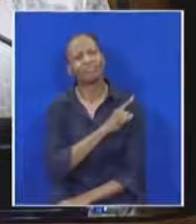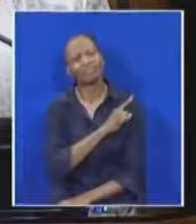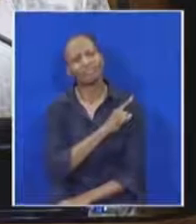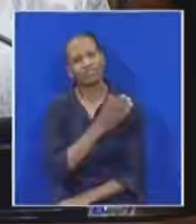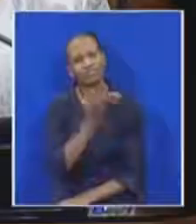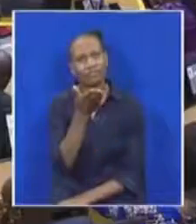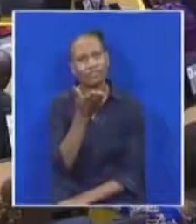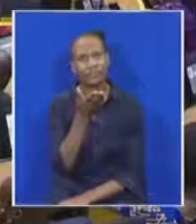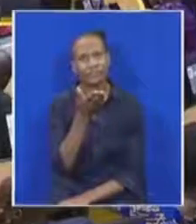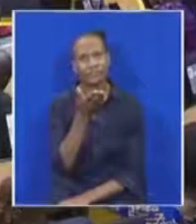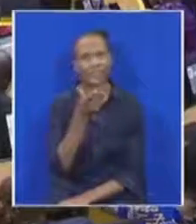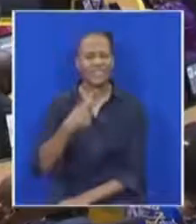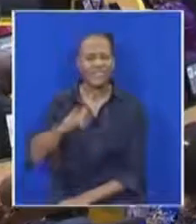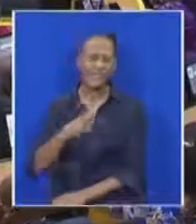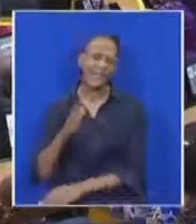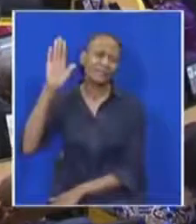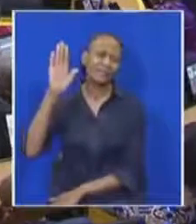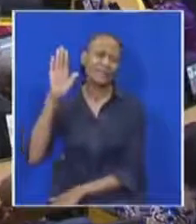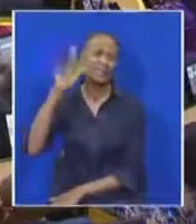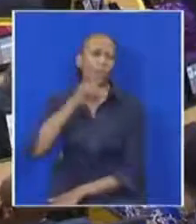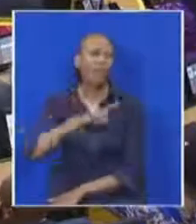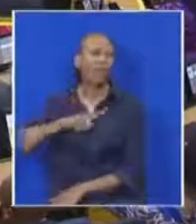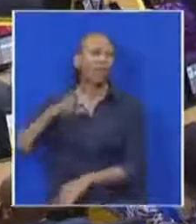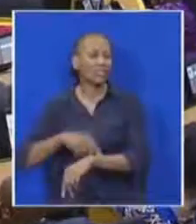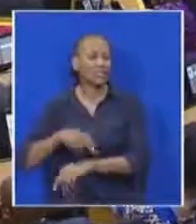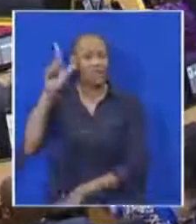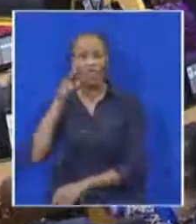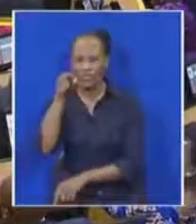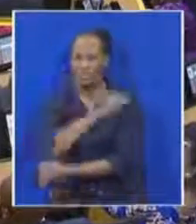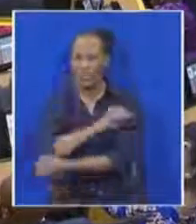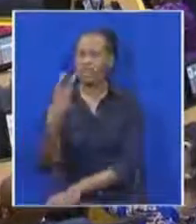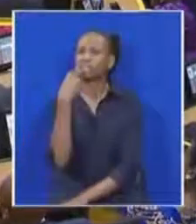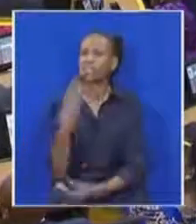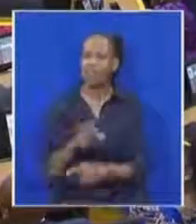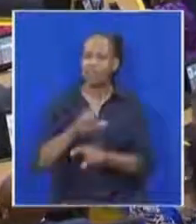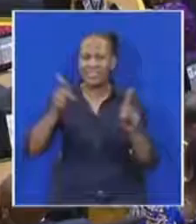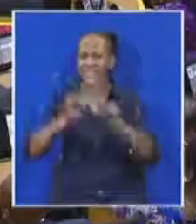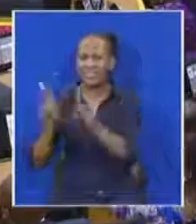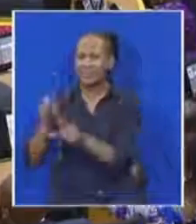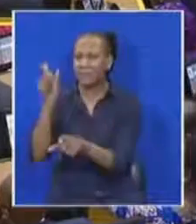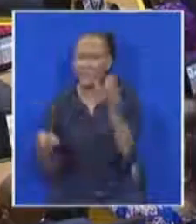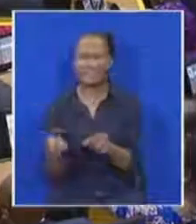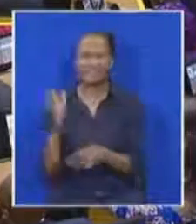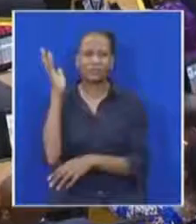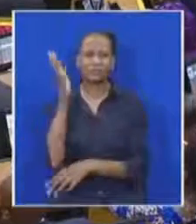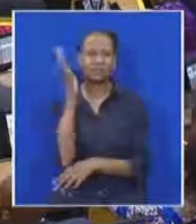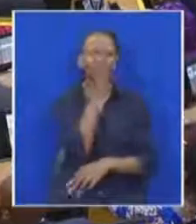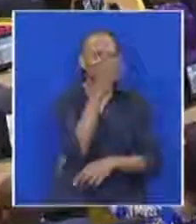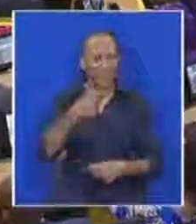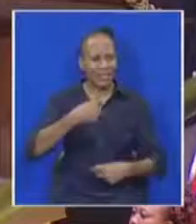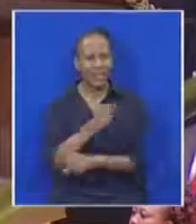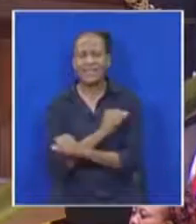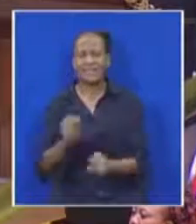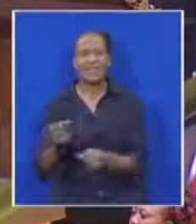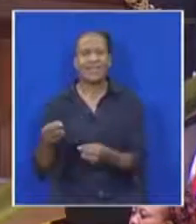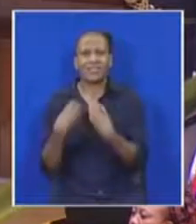ishoni paninga mvumeli? Ngiyacela njoba nami ngilanga imember lana. In point of order, ma'am. yabona lento point of